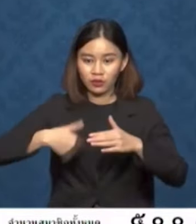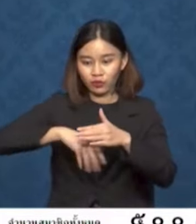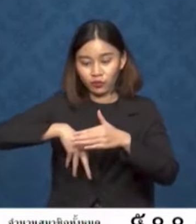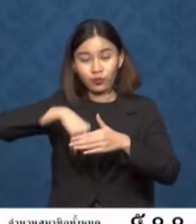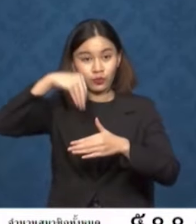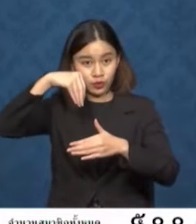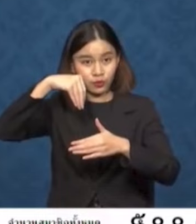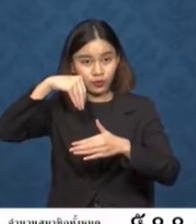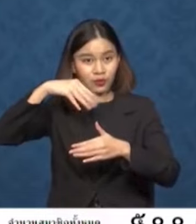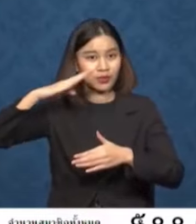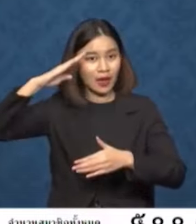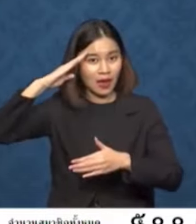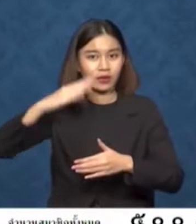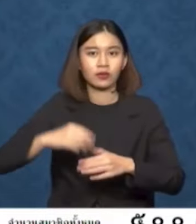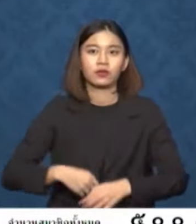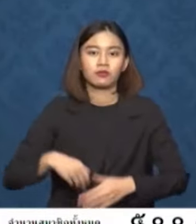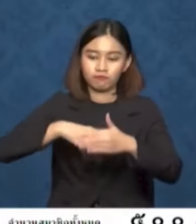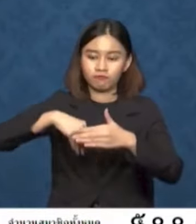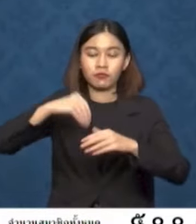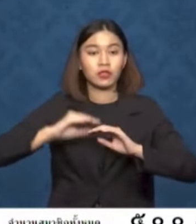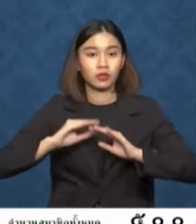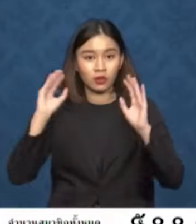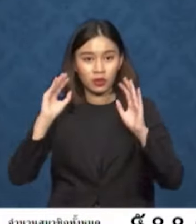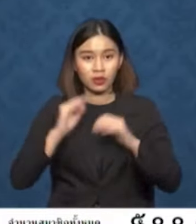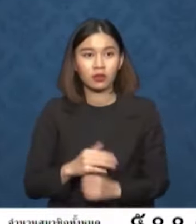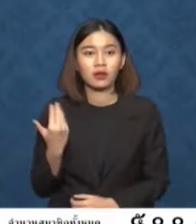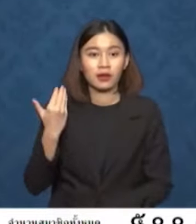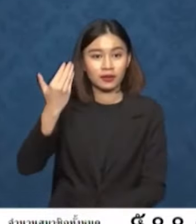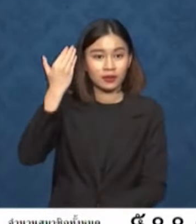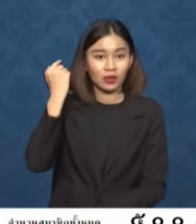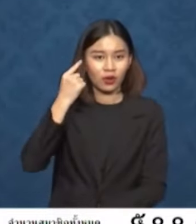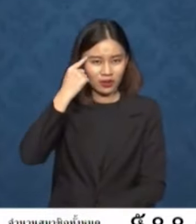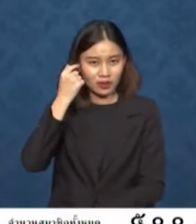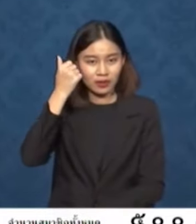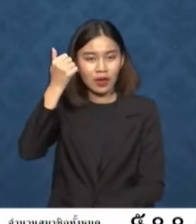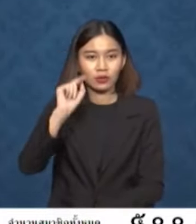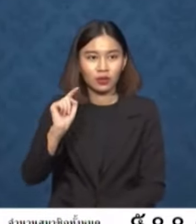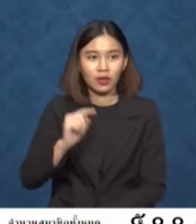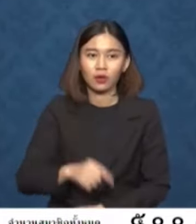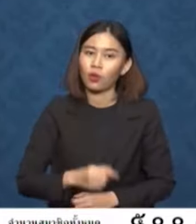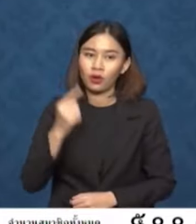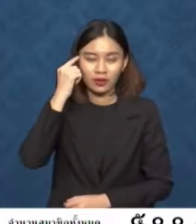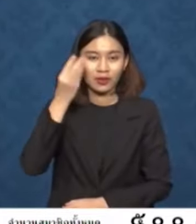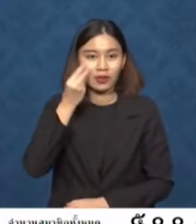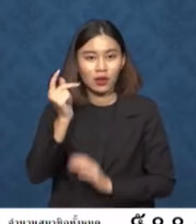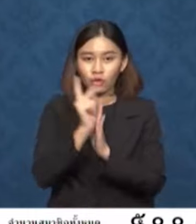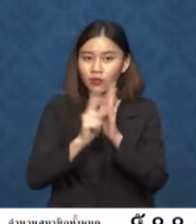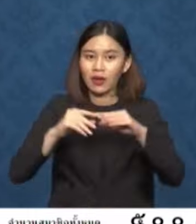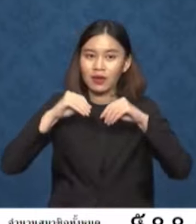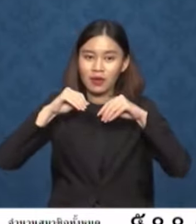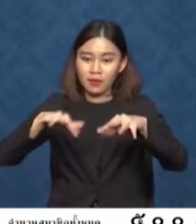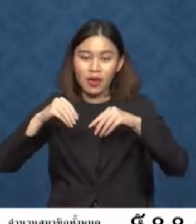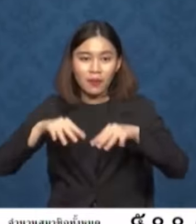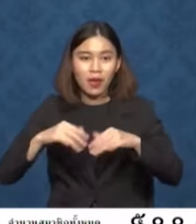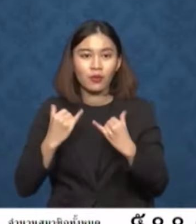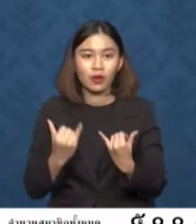โดยวิธีธรรมชาติอเมื่อก่อนอาจจะคิดได้ว่าพัวๆออกกฎหมายเลย